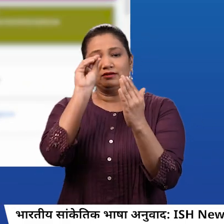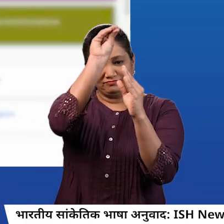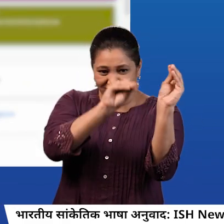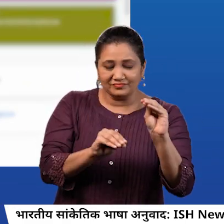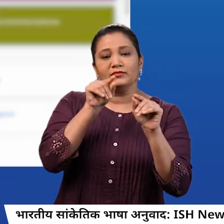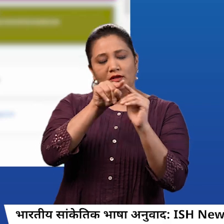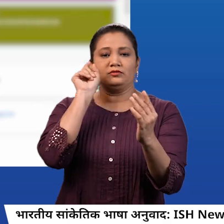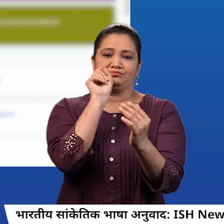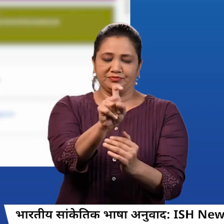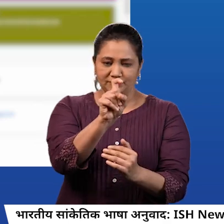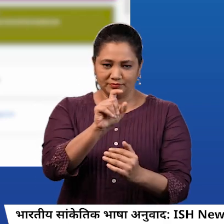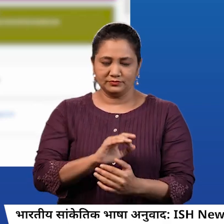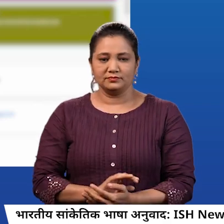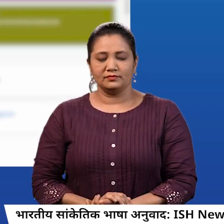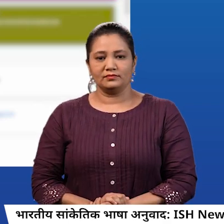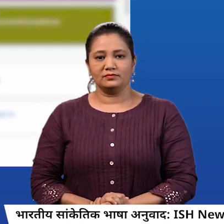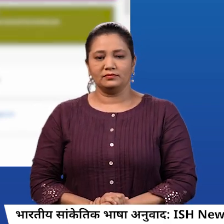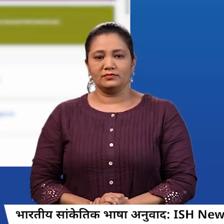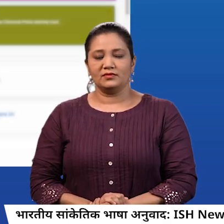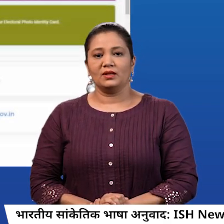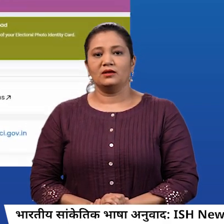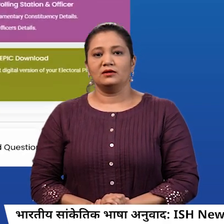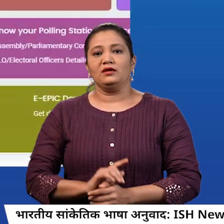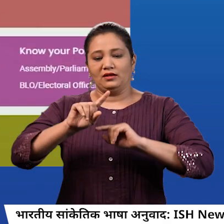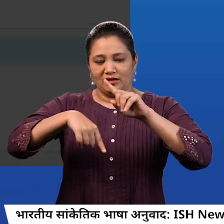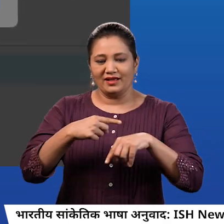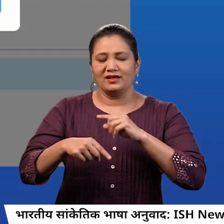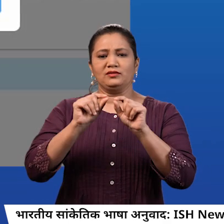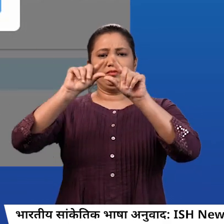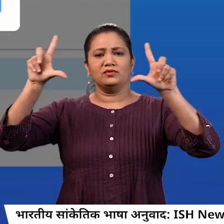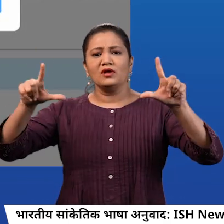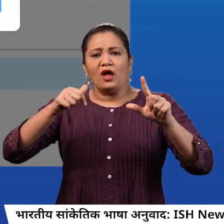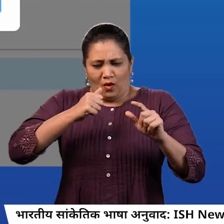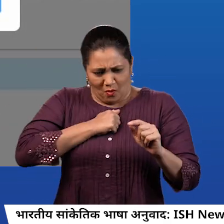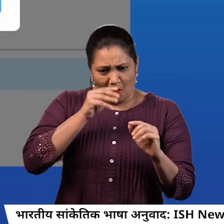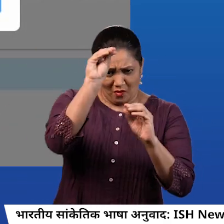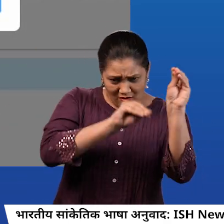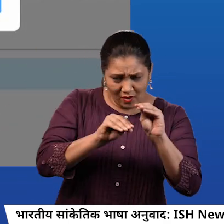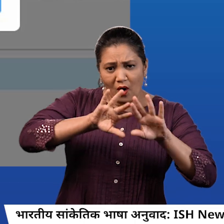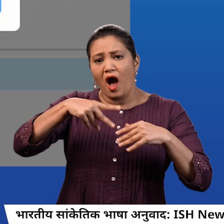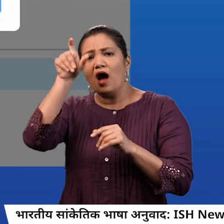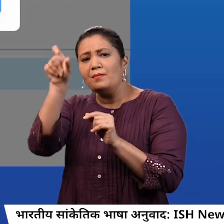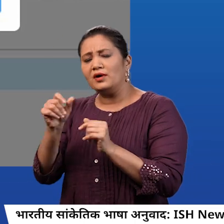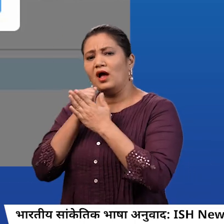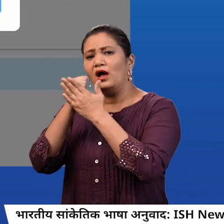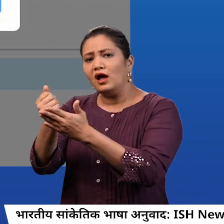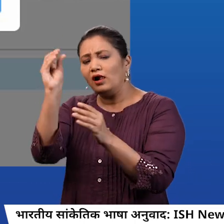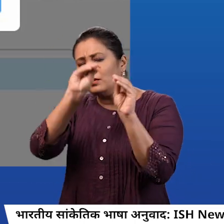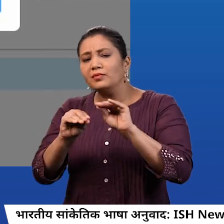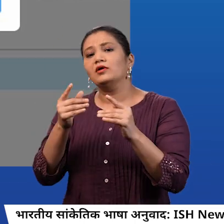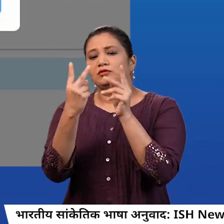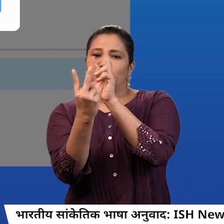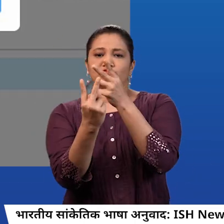8 अर्थात अर्ज क्रमांक 8 या पर्यायावर क्लिक करायचं आहे. त्यानंतर आपण हा अर्ज स्वतःसाठी की इतर दुसऱ्या मतदारासाठी भरत